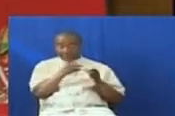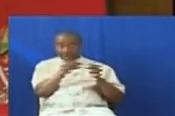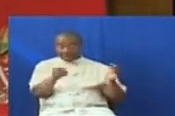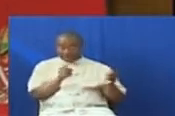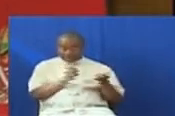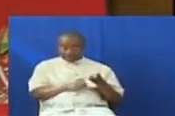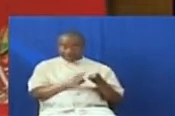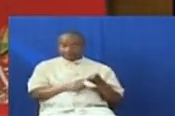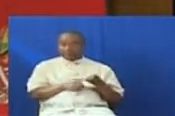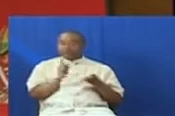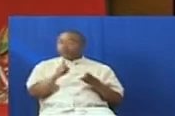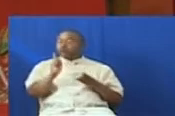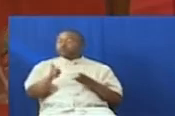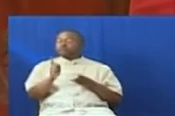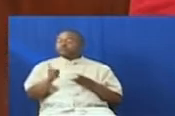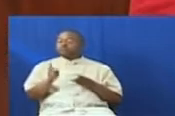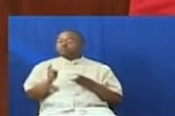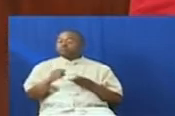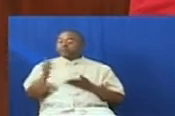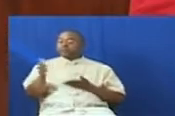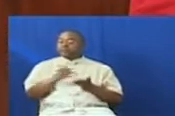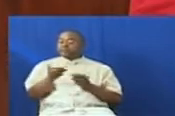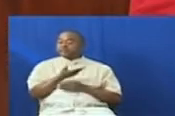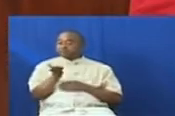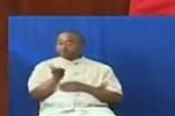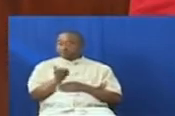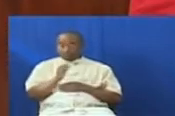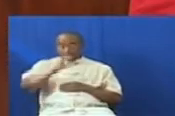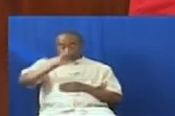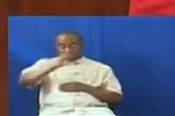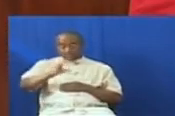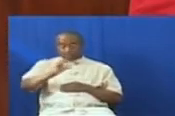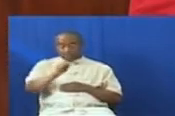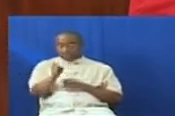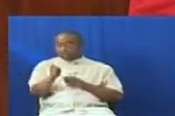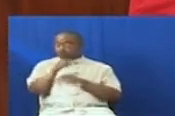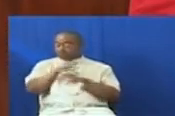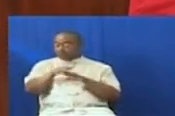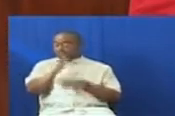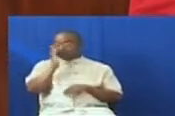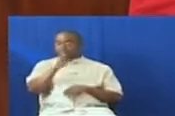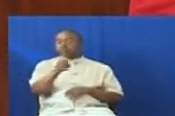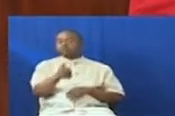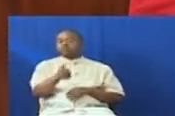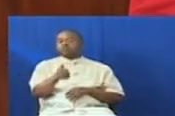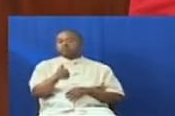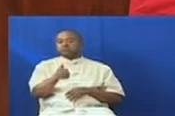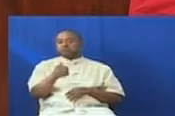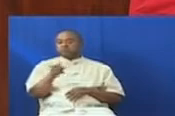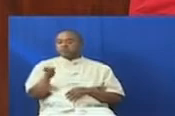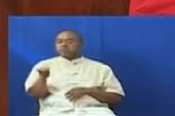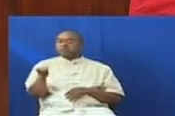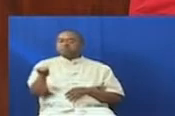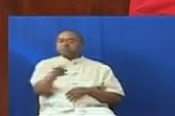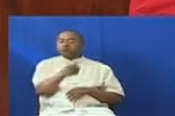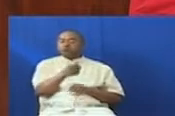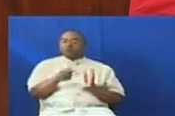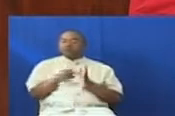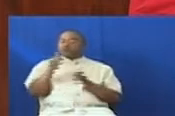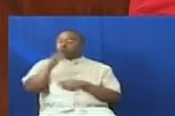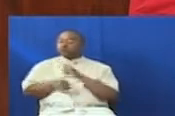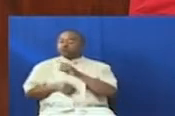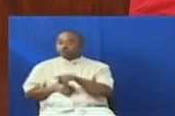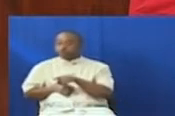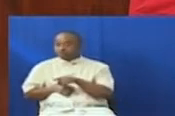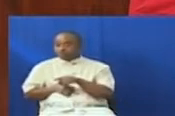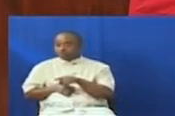pia kuna kesi nyingine ambayo nadhani CAG hajaipointi moja kwa moja. Mikopo yao inapofikia mwisho wanajikuta kuna